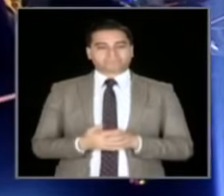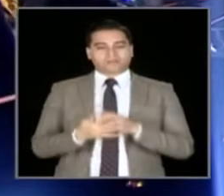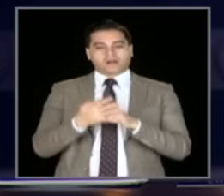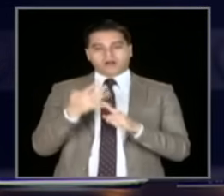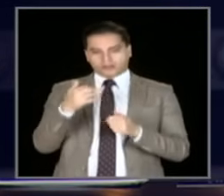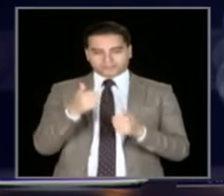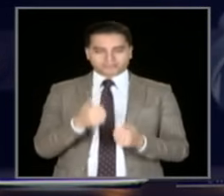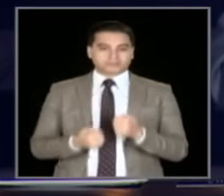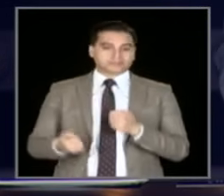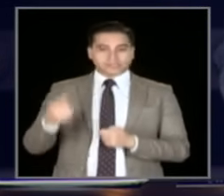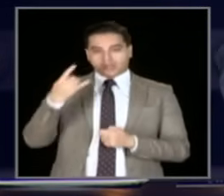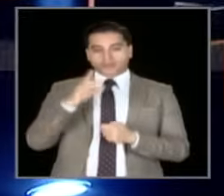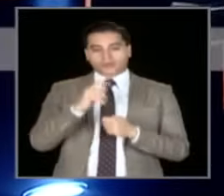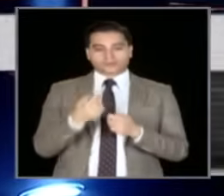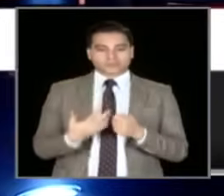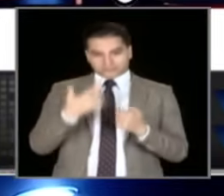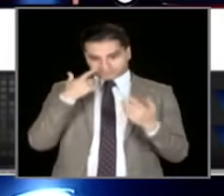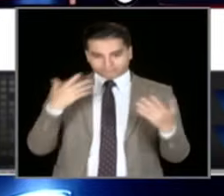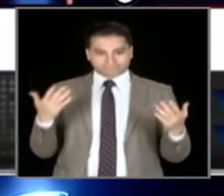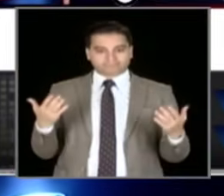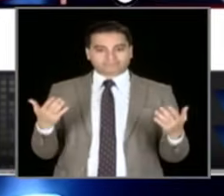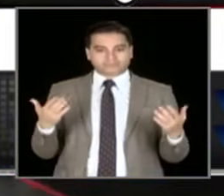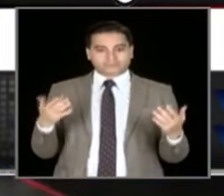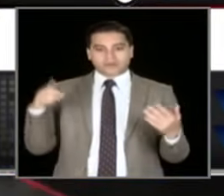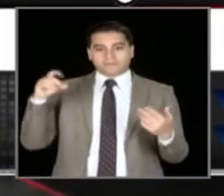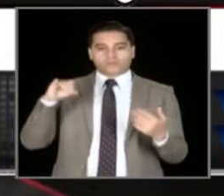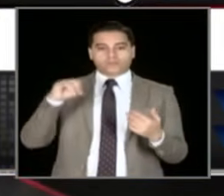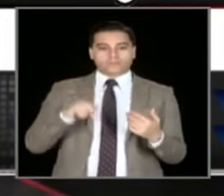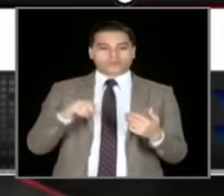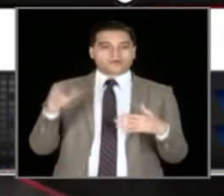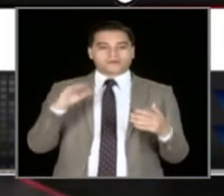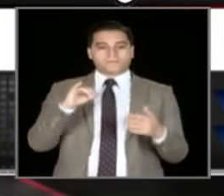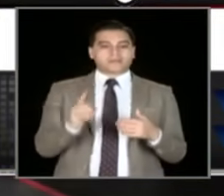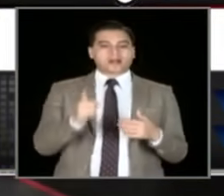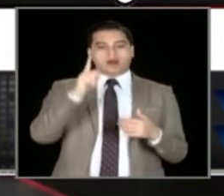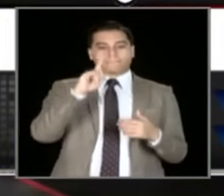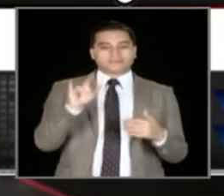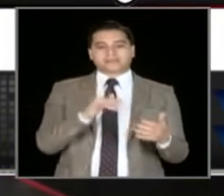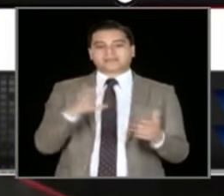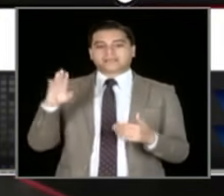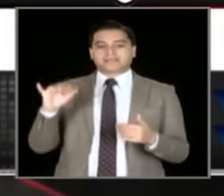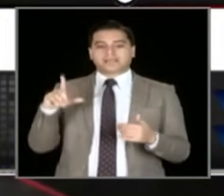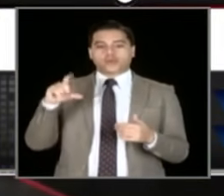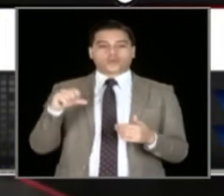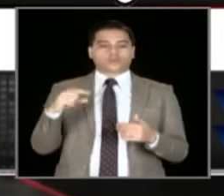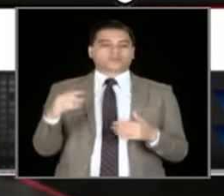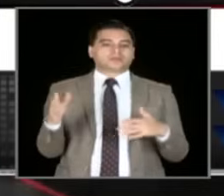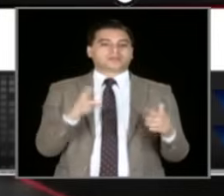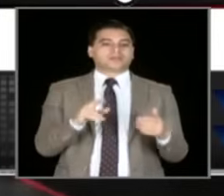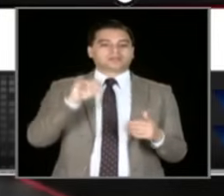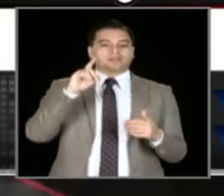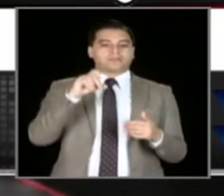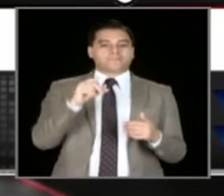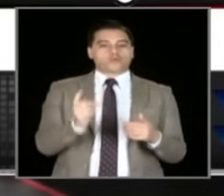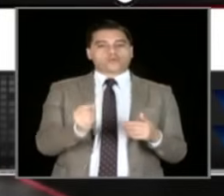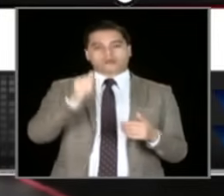أربع اختيارات بزائد 10 أو ناقص 5: برومو، مرابي، كلود،